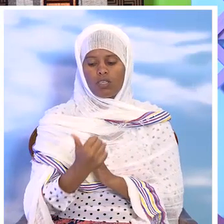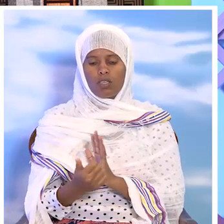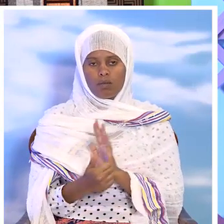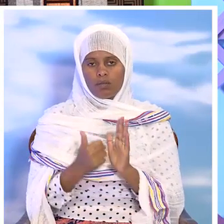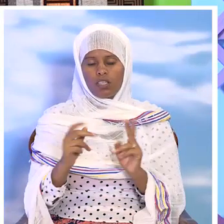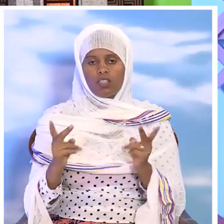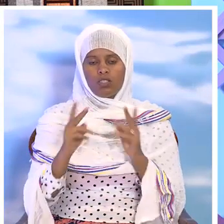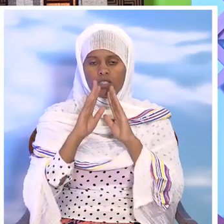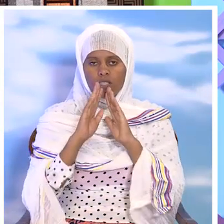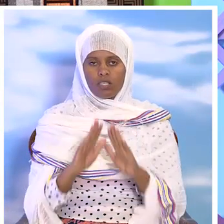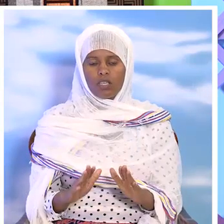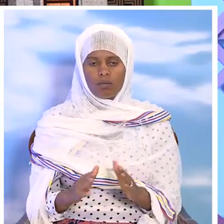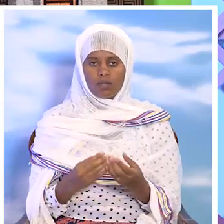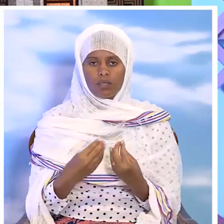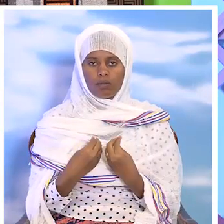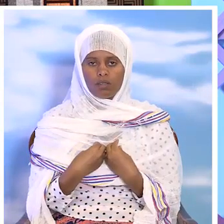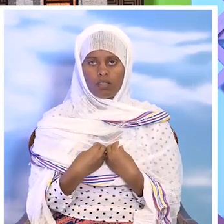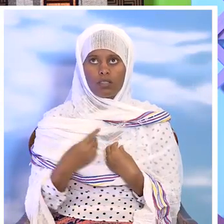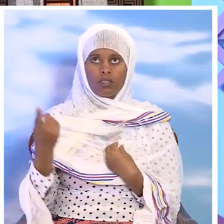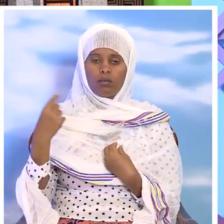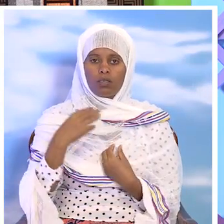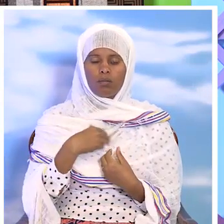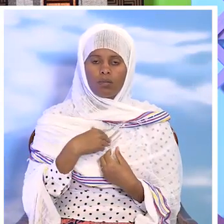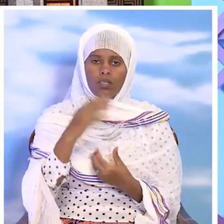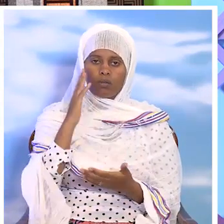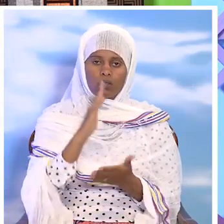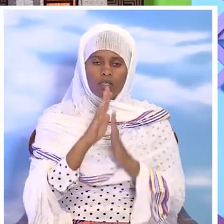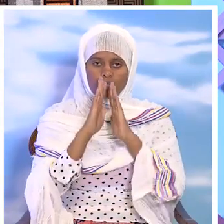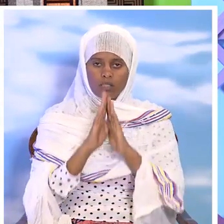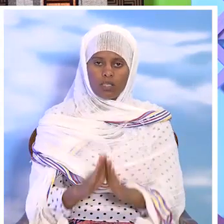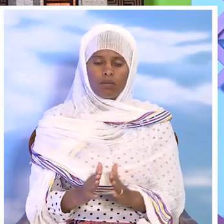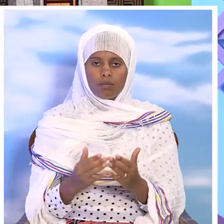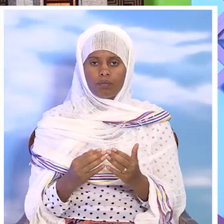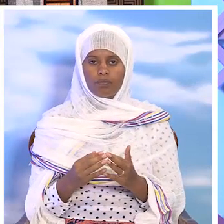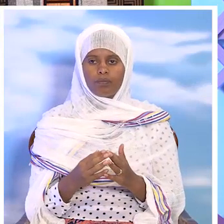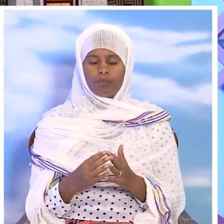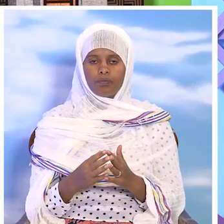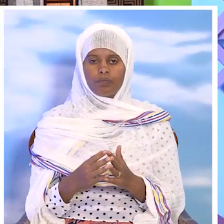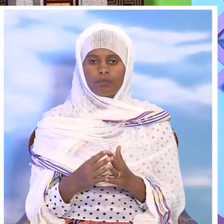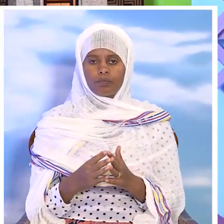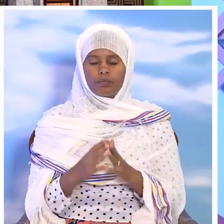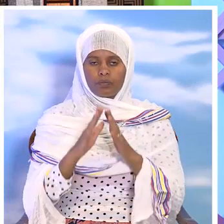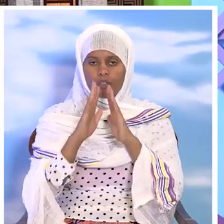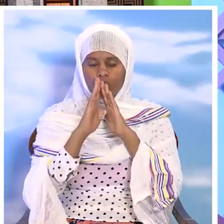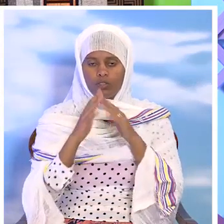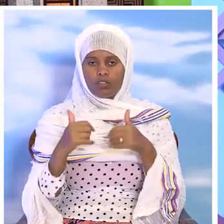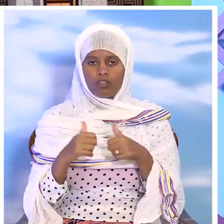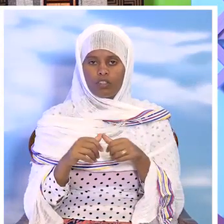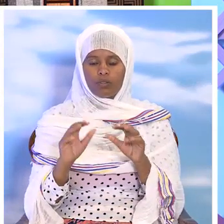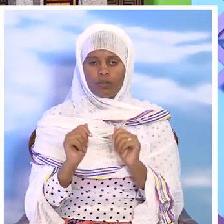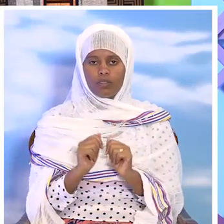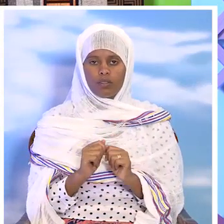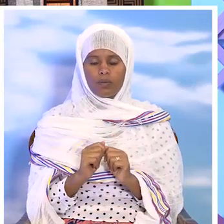ሰላም ክእውጀልና እግዚኣብሔር ኣምላኽ። ናይ ምሕረት ናይ ሰላም ኣዋጅ ክእውጀልና ቅዱስ ፍቓዱ ይኹነና።